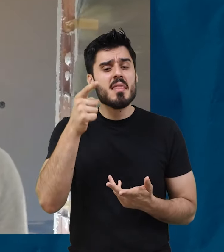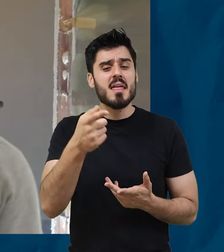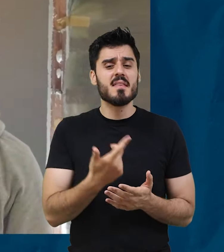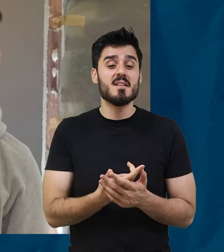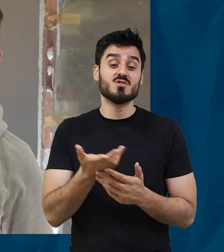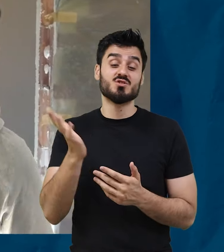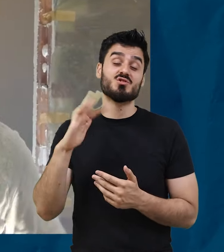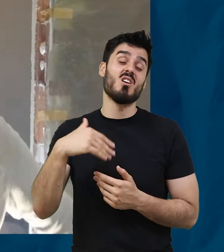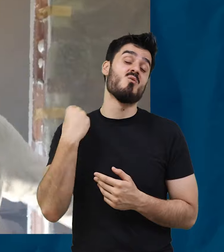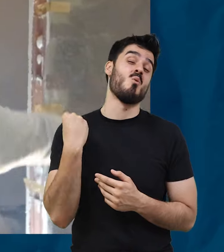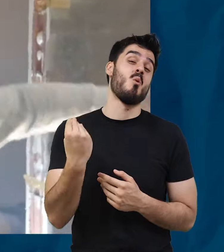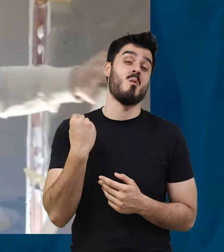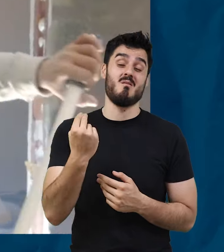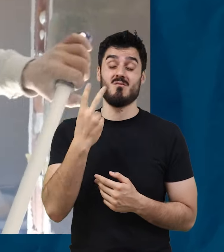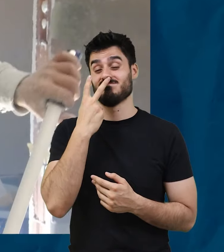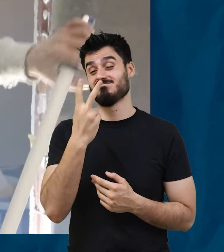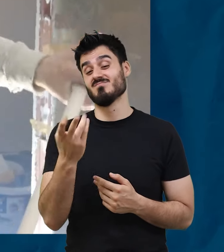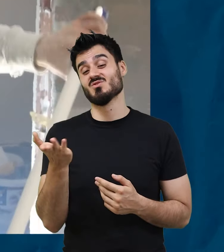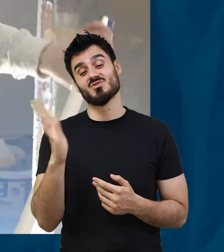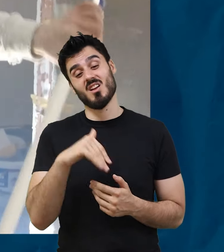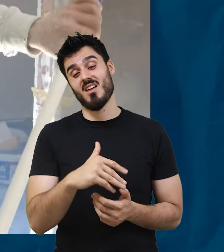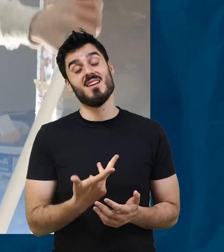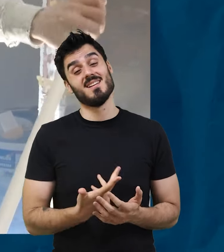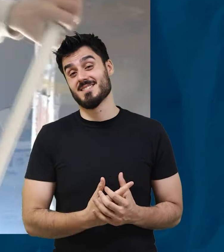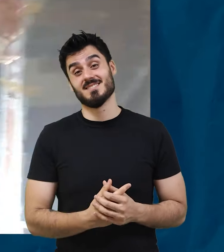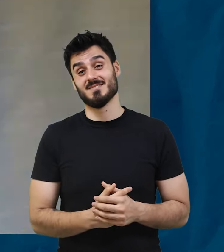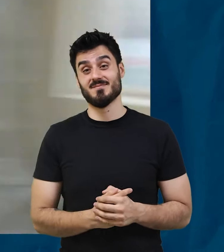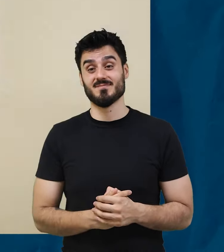таланта. Стане много хубав бял.